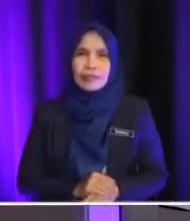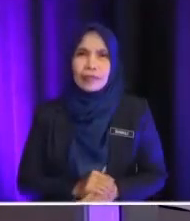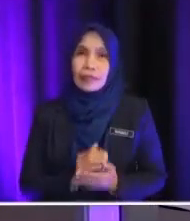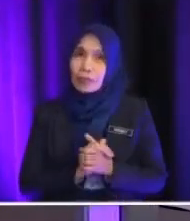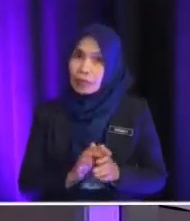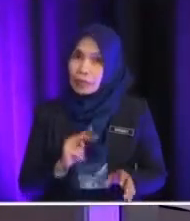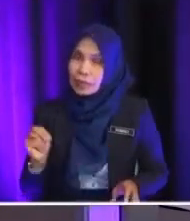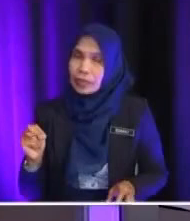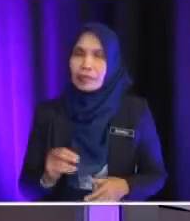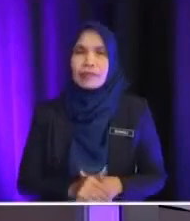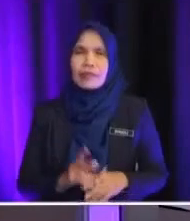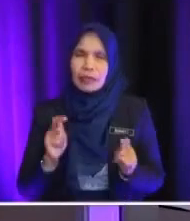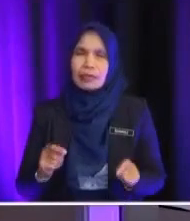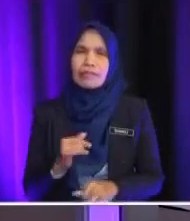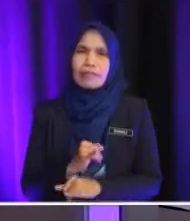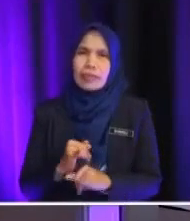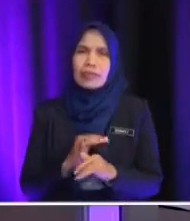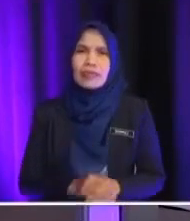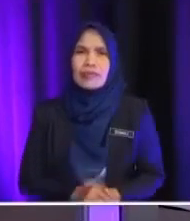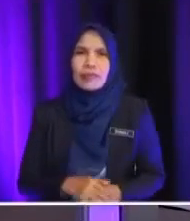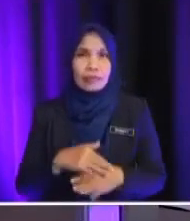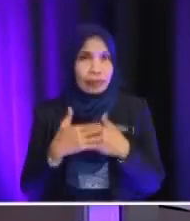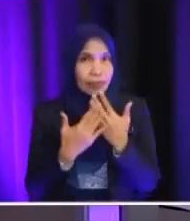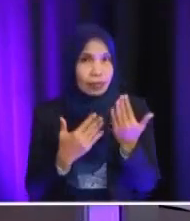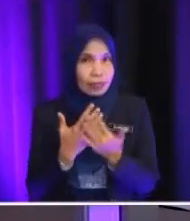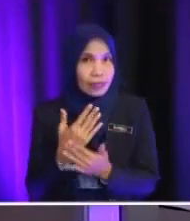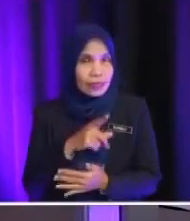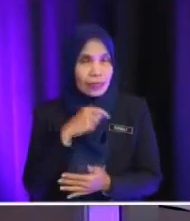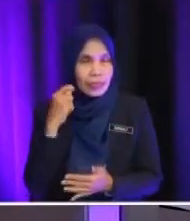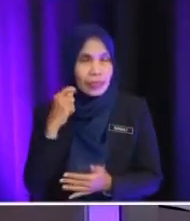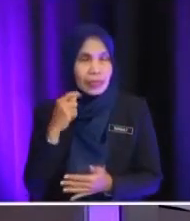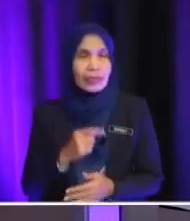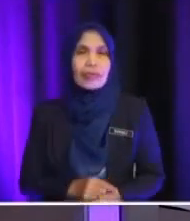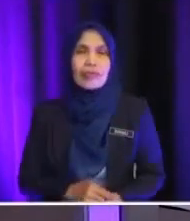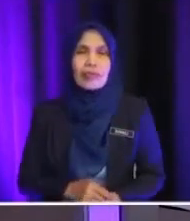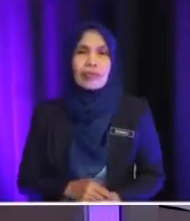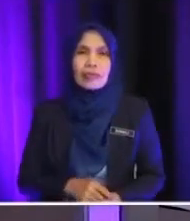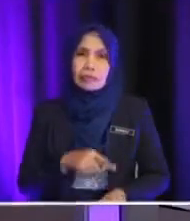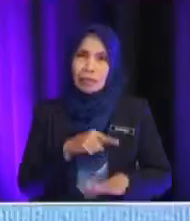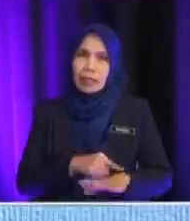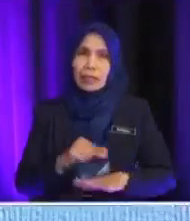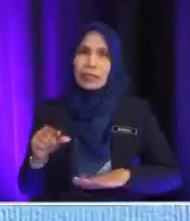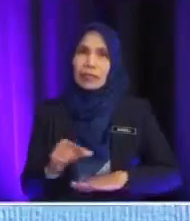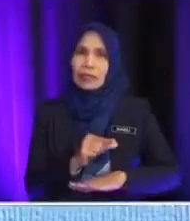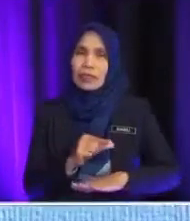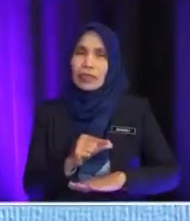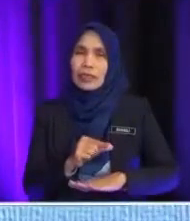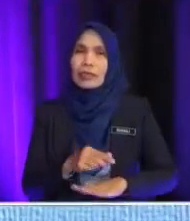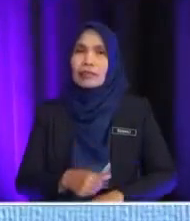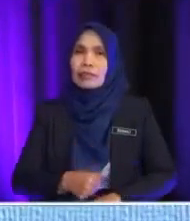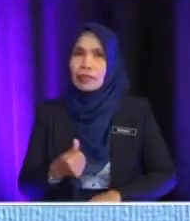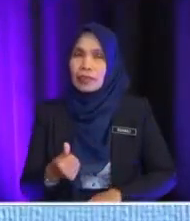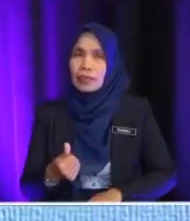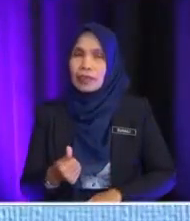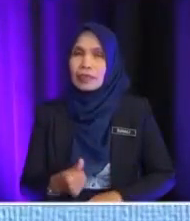ketiga, pastikan tangan kering semasa menggunakan peralatan elektrik. Okey, sekejap lagi kita nak guna alat elektrik. Jadi